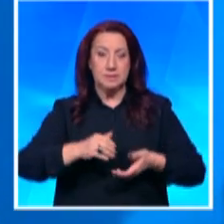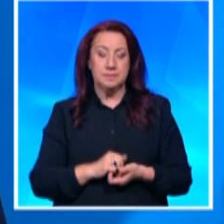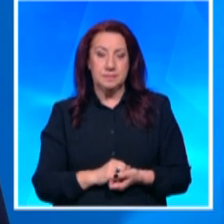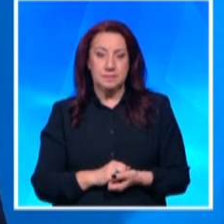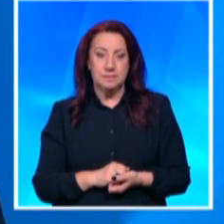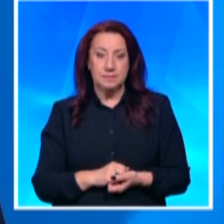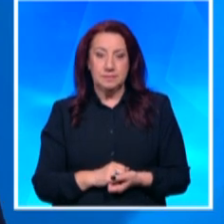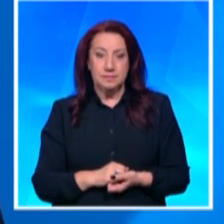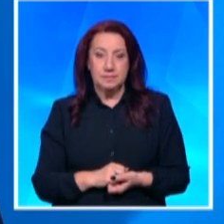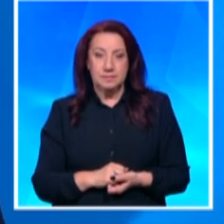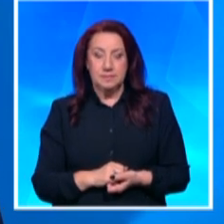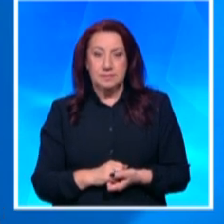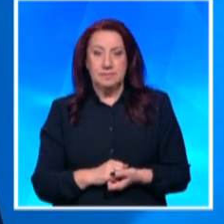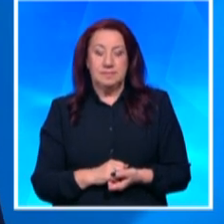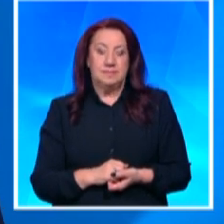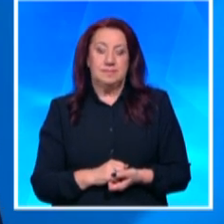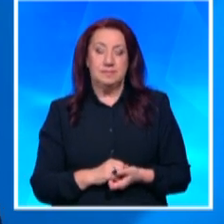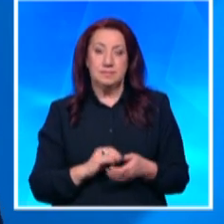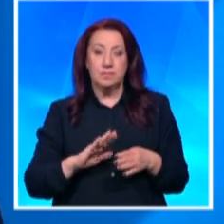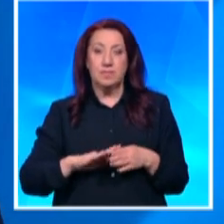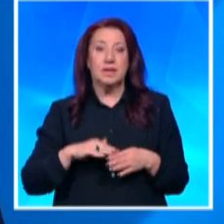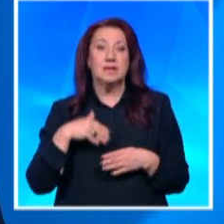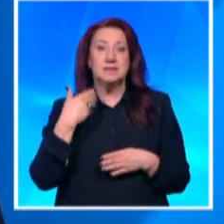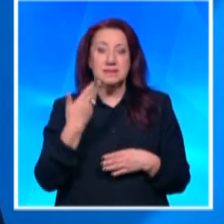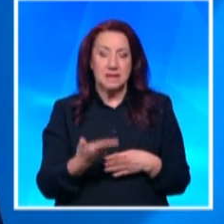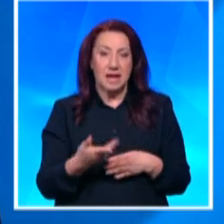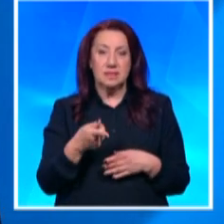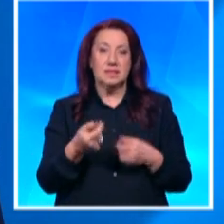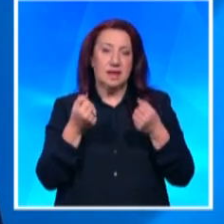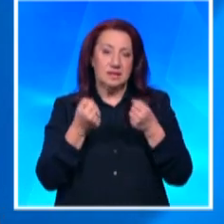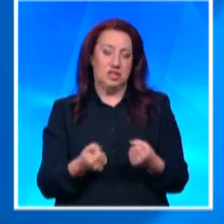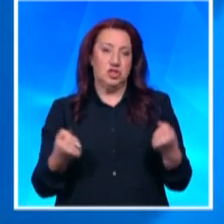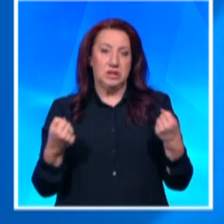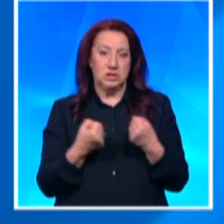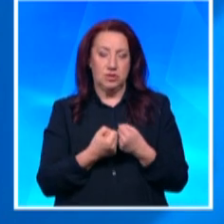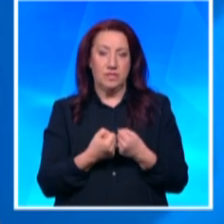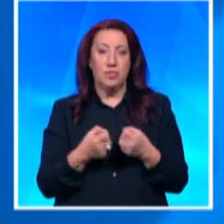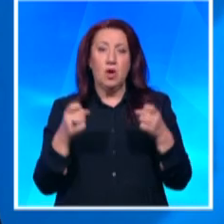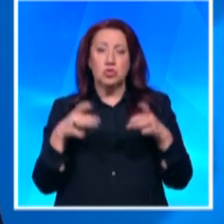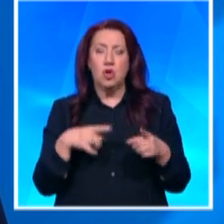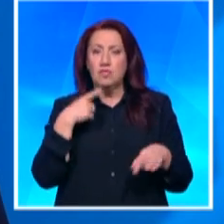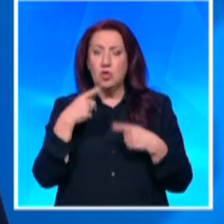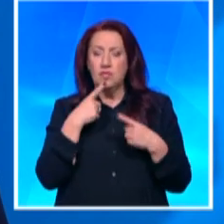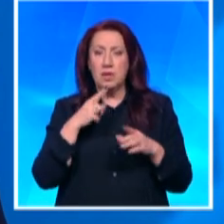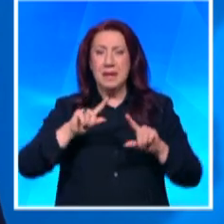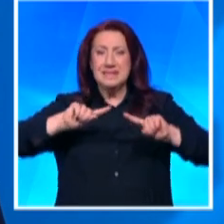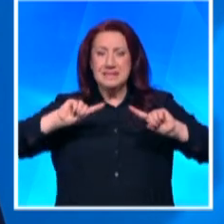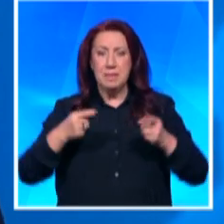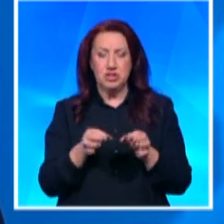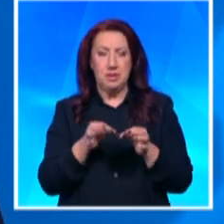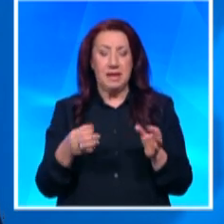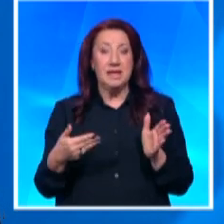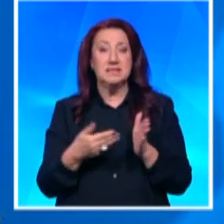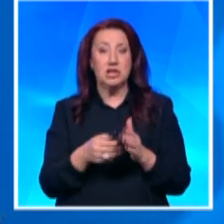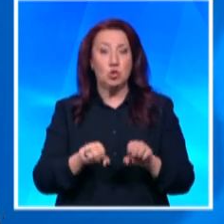След поредния тежък инцидент с жертви, отново се заговори и за спешни мерки срещу нарушителите на пътя. Възможно ли е